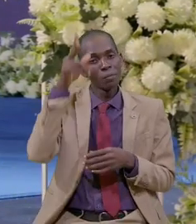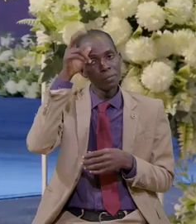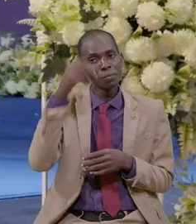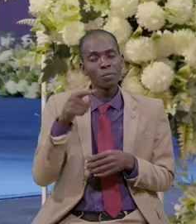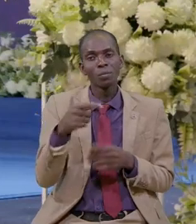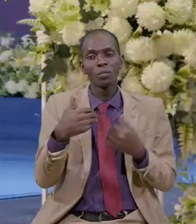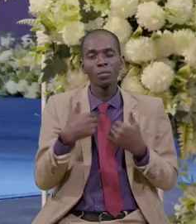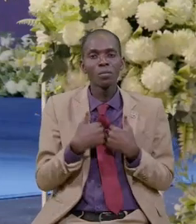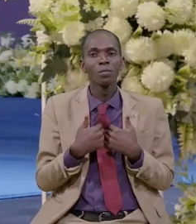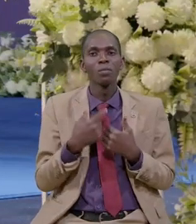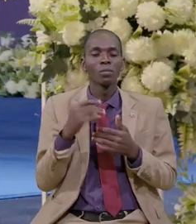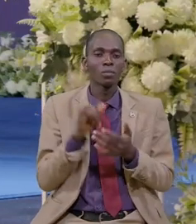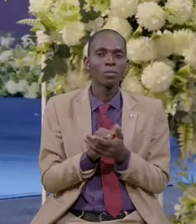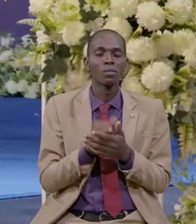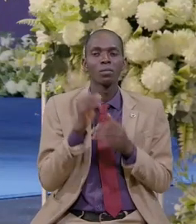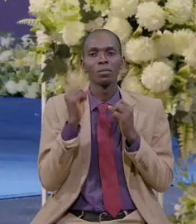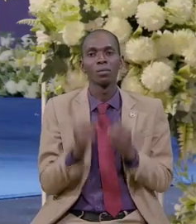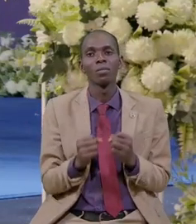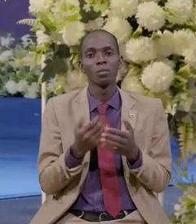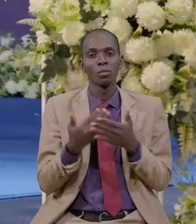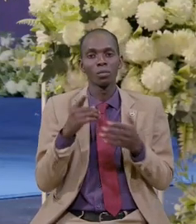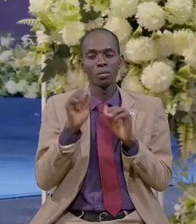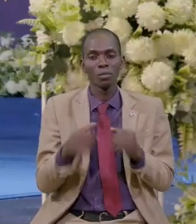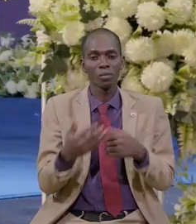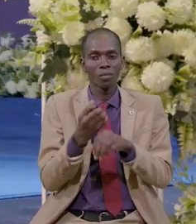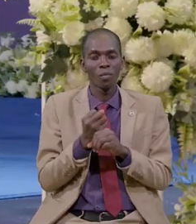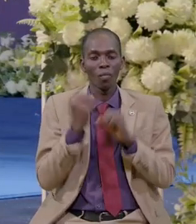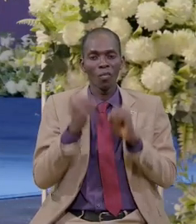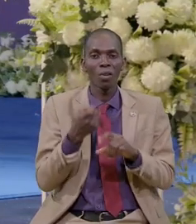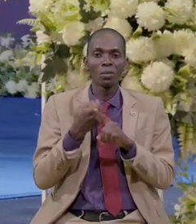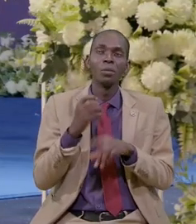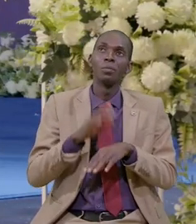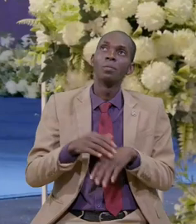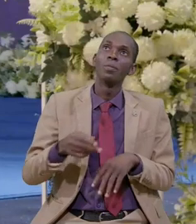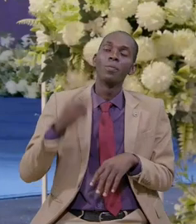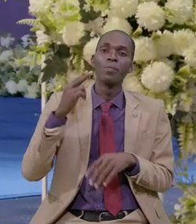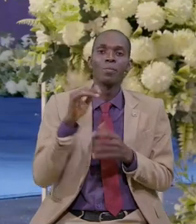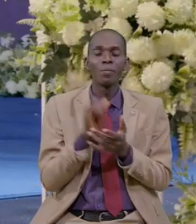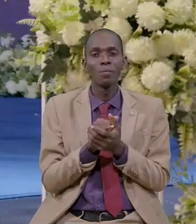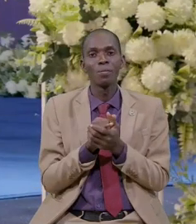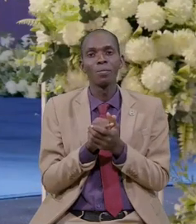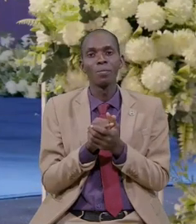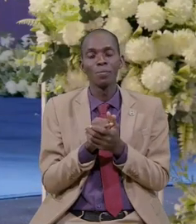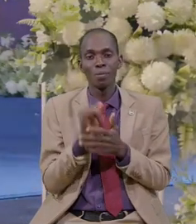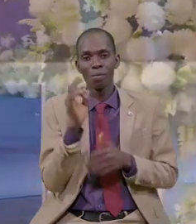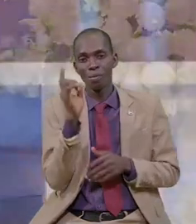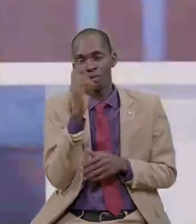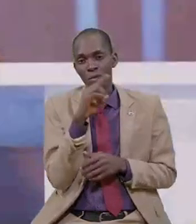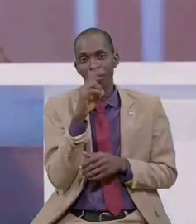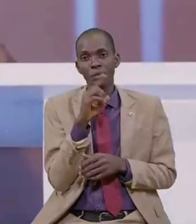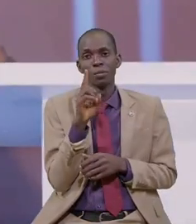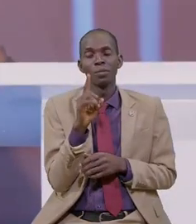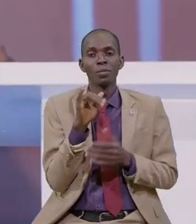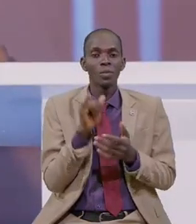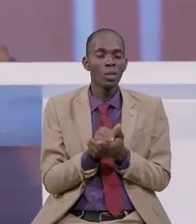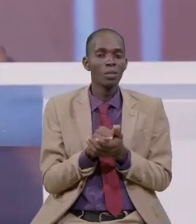Et tu as ce type de puissance. Avant d'avoir la puissance d'en haut, cette fausse puissance-là,